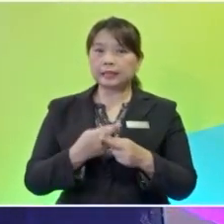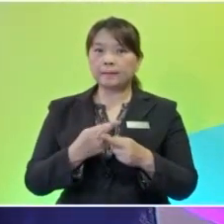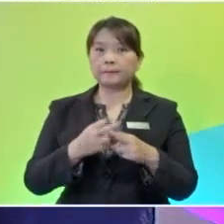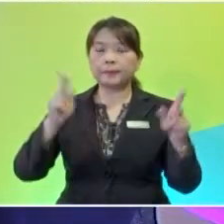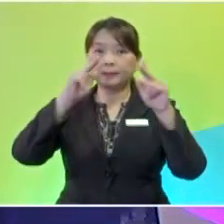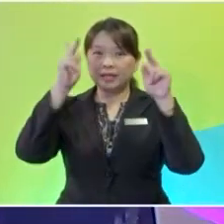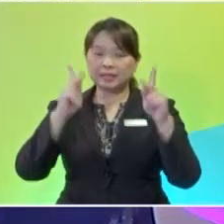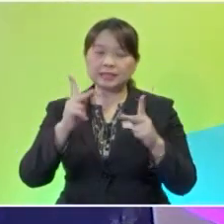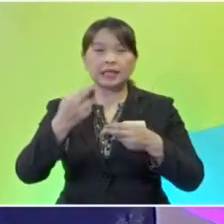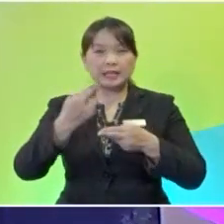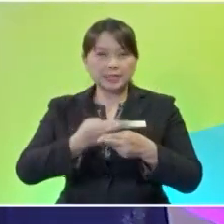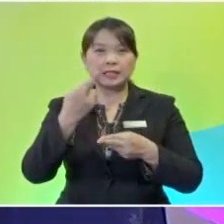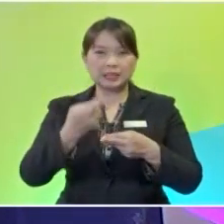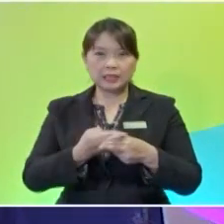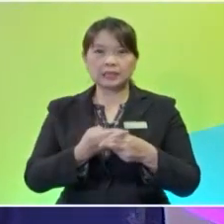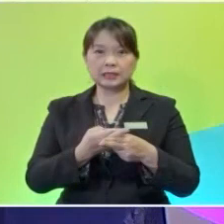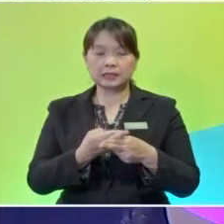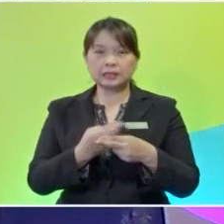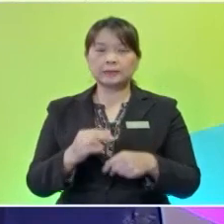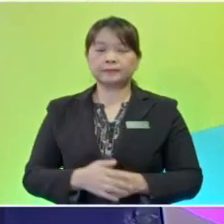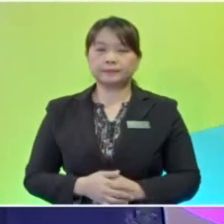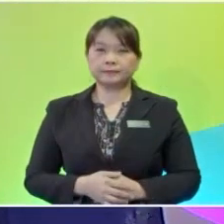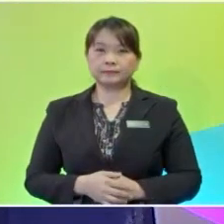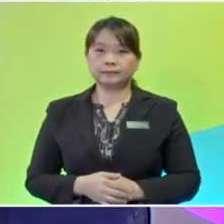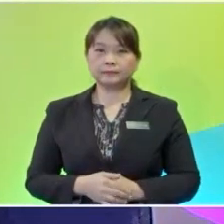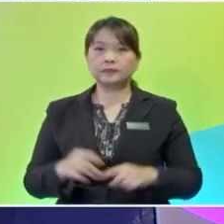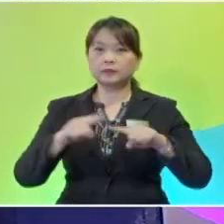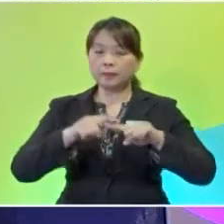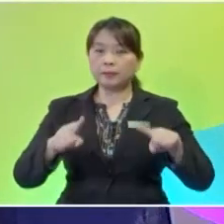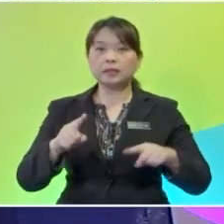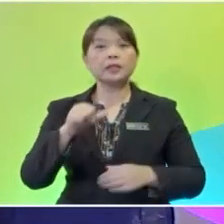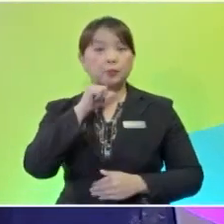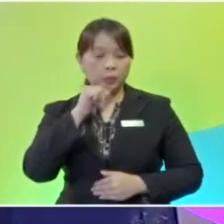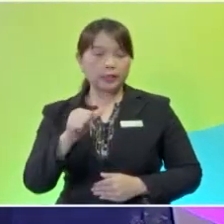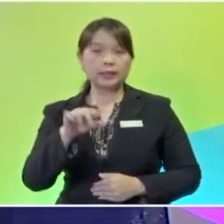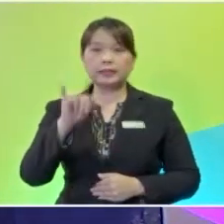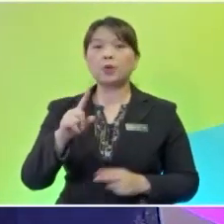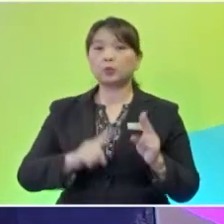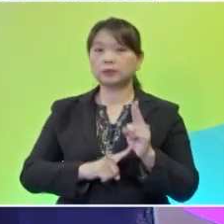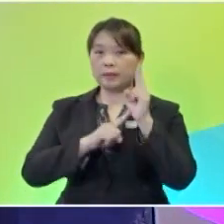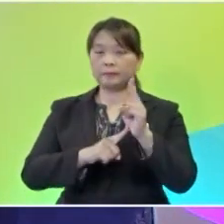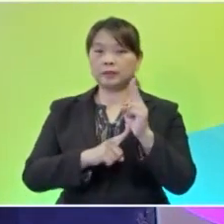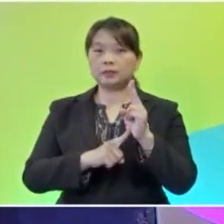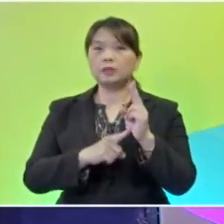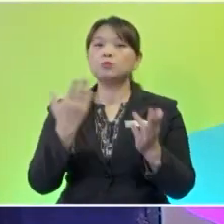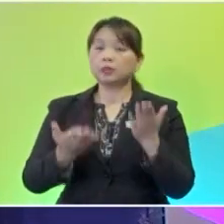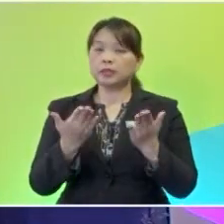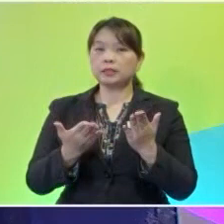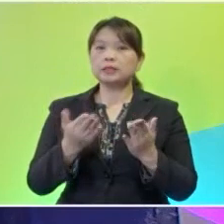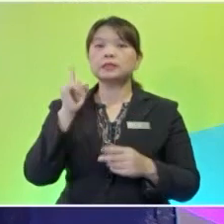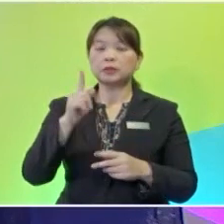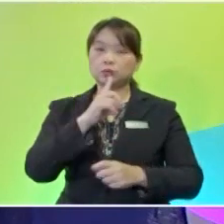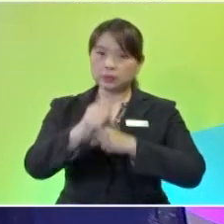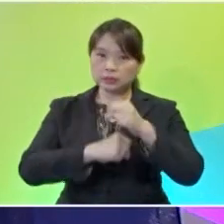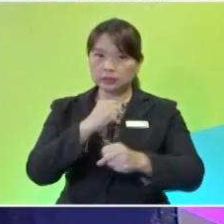验。这个就是刚才你说的啊，就是考试这样之类的，但是它已经变成不是主要的，它可能是变成一年只有两次这